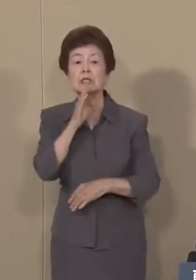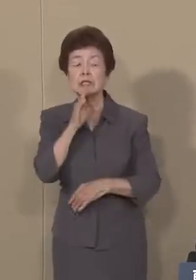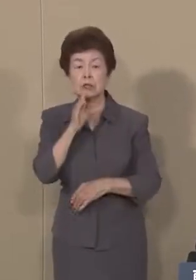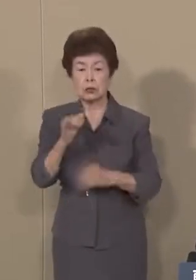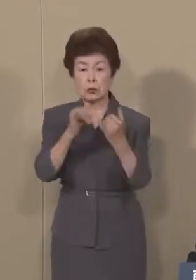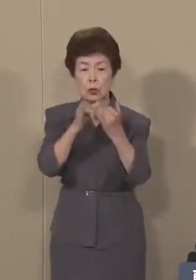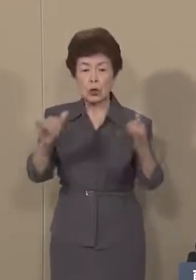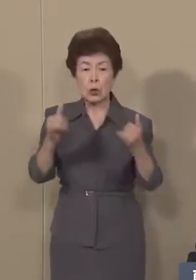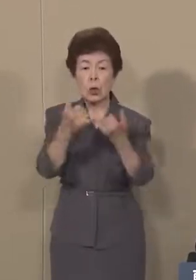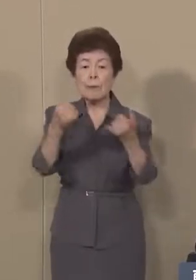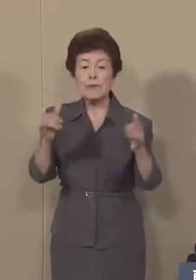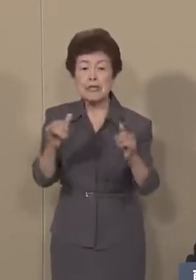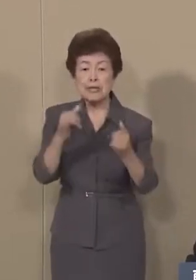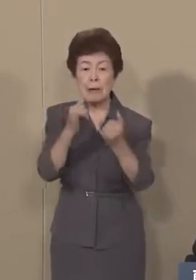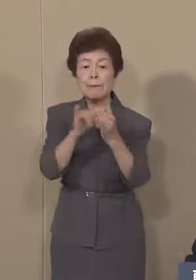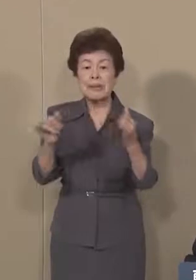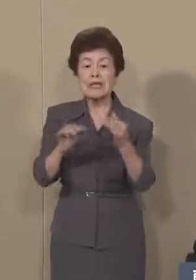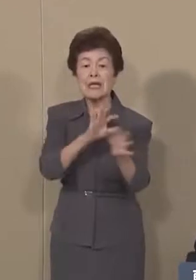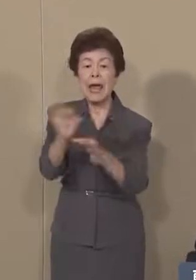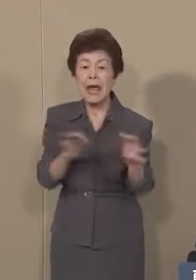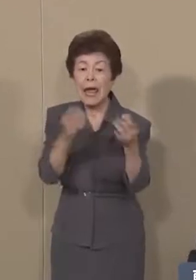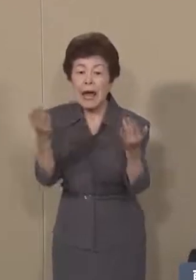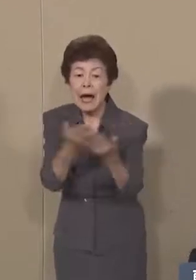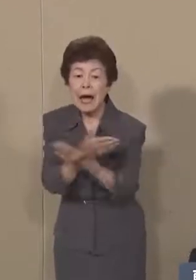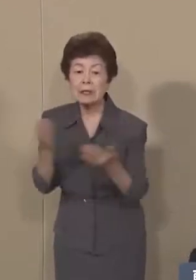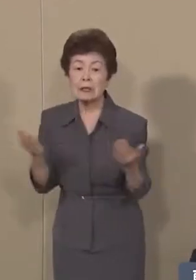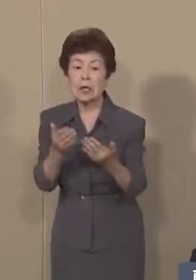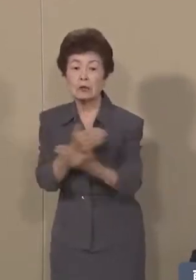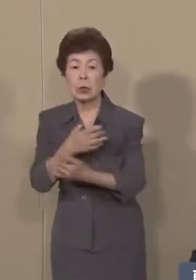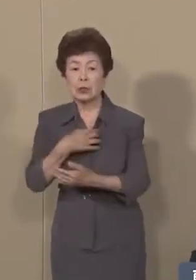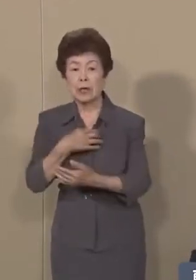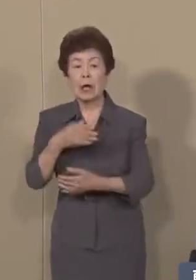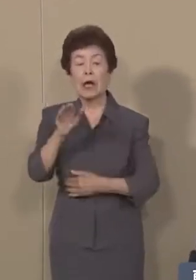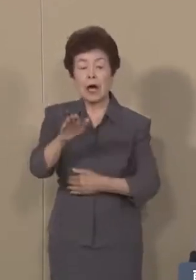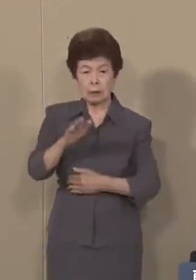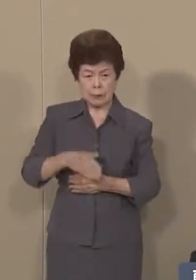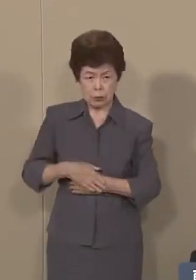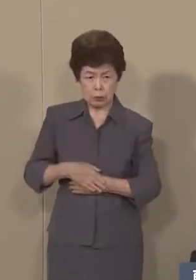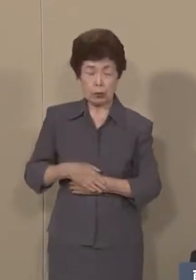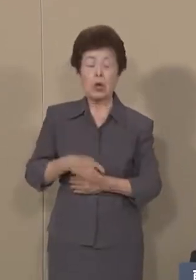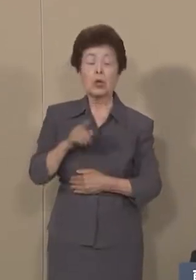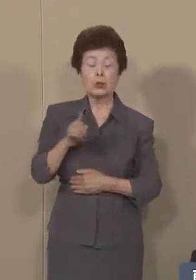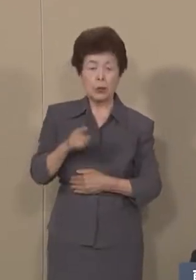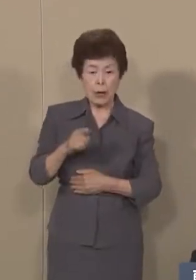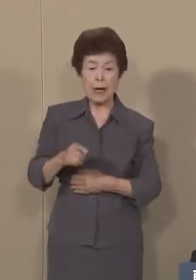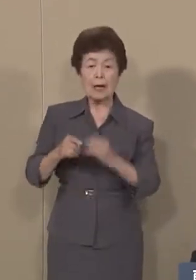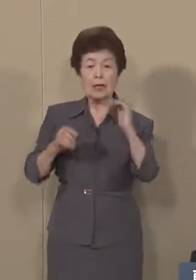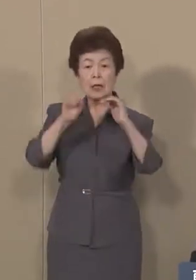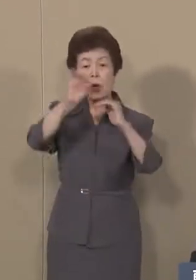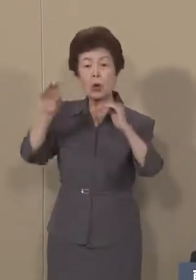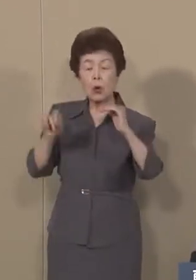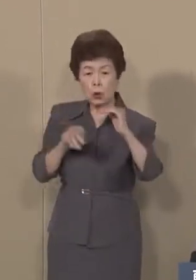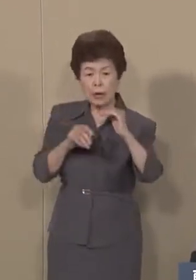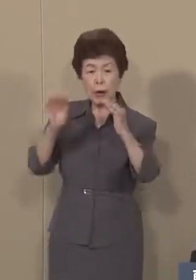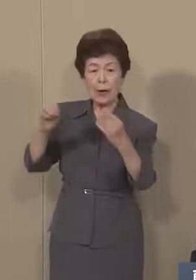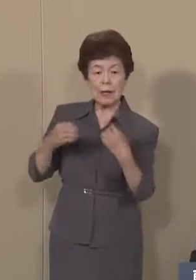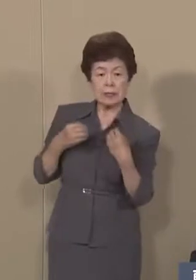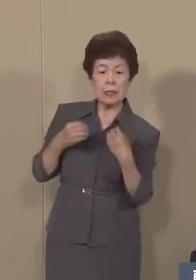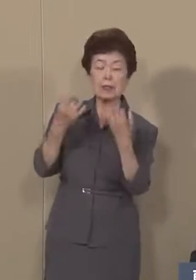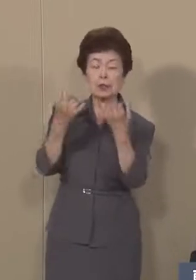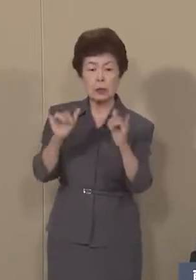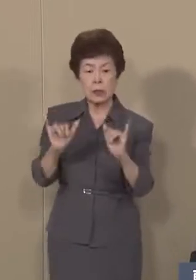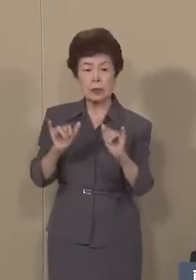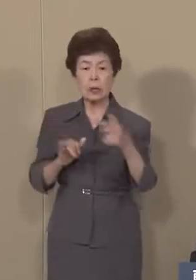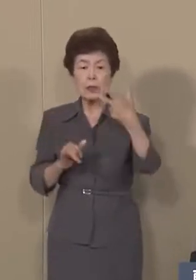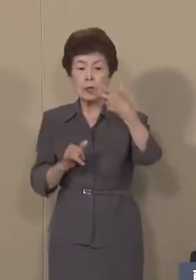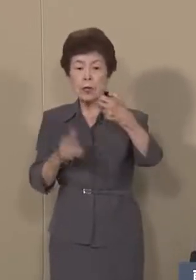民営彼につながるものですこの感と立病院校舎病院はこのな感染症患者の約